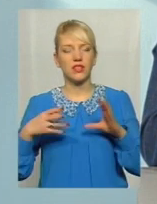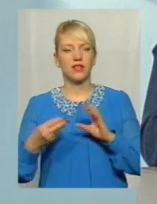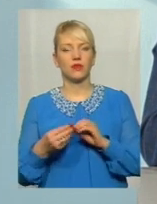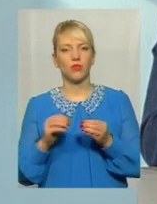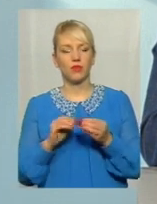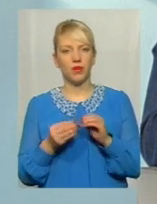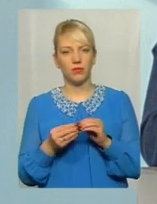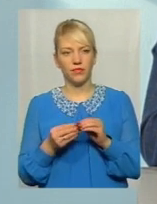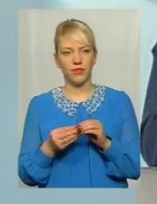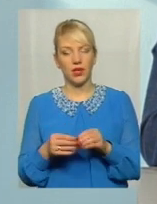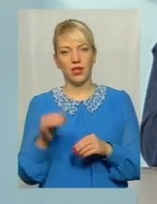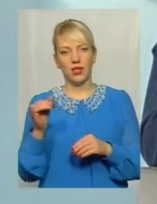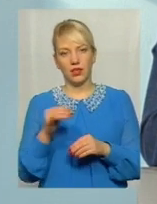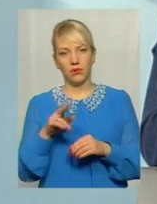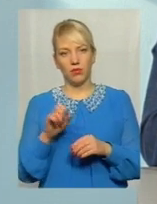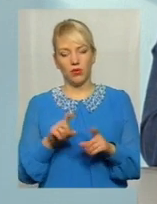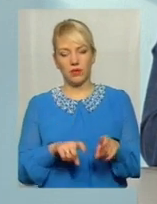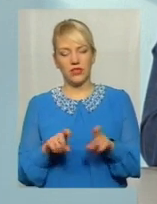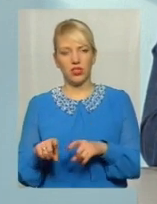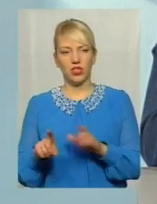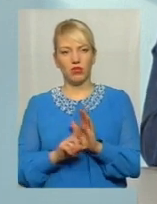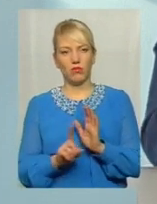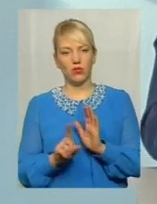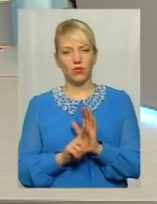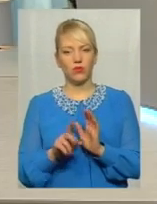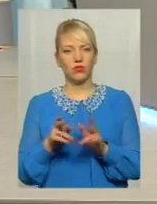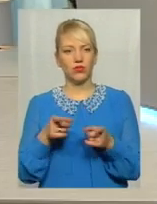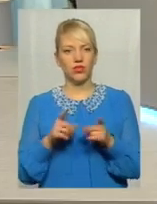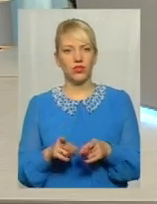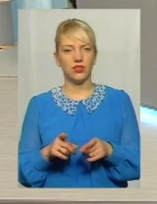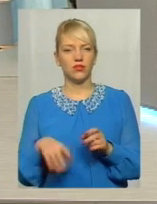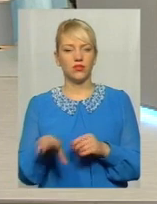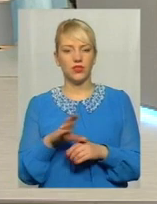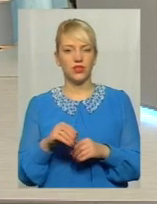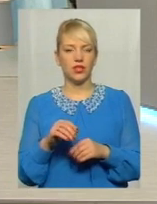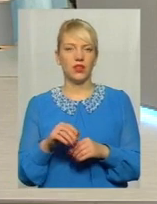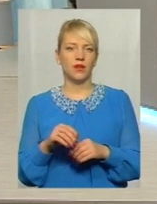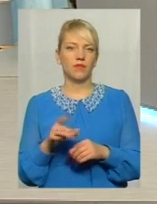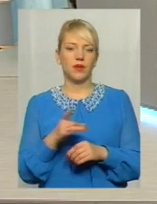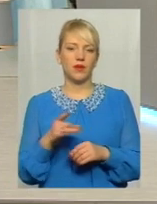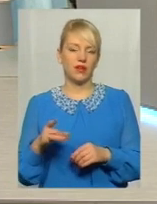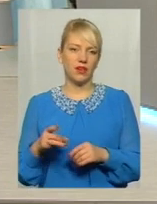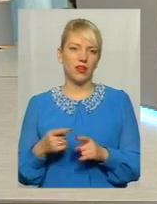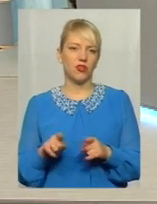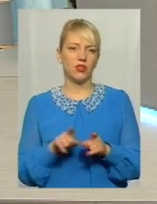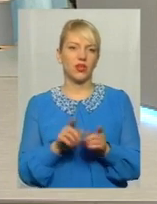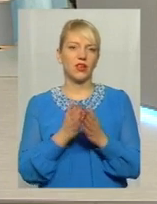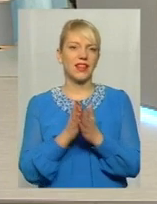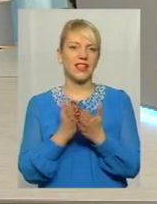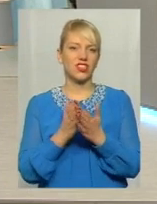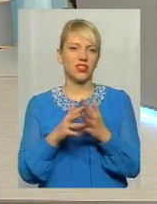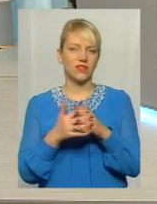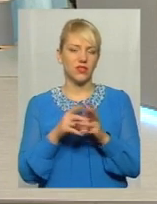проблемі. І по пасажиропотоку, дійсно, всі мікрорайони на сьогоднішній день, і також книжки всі, там